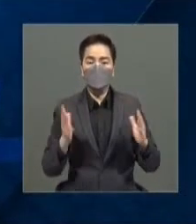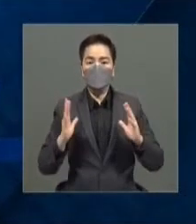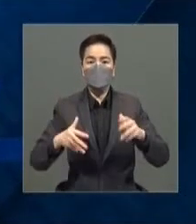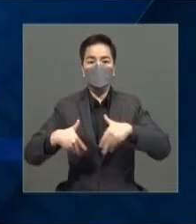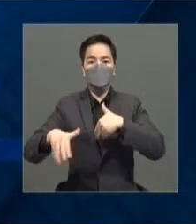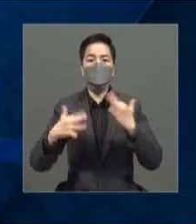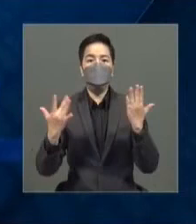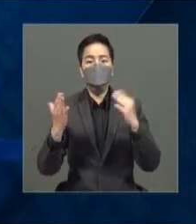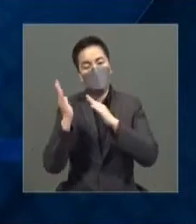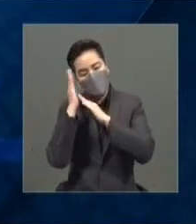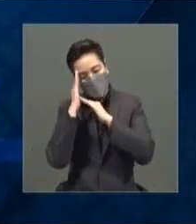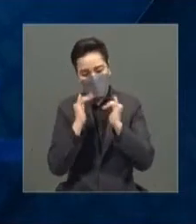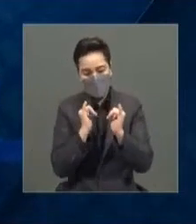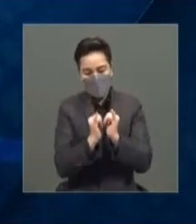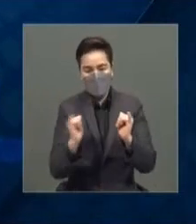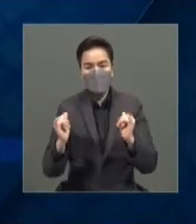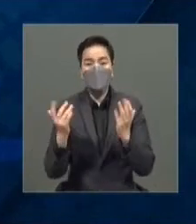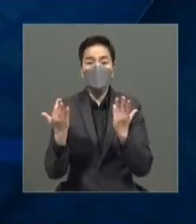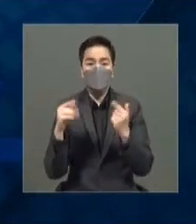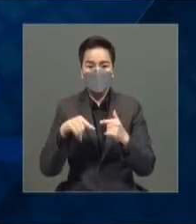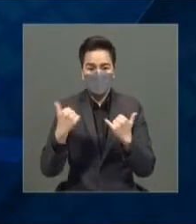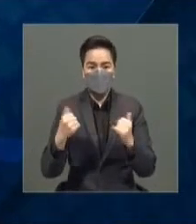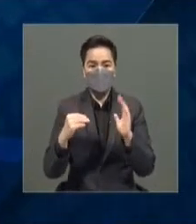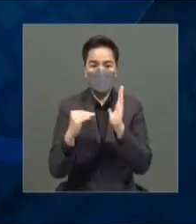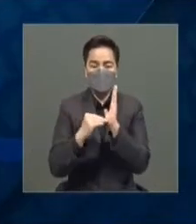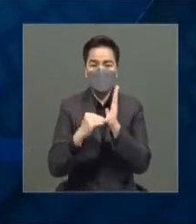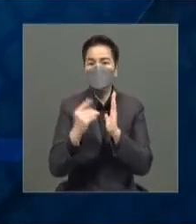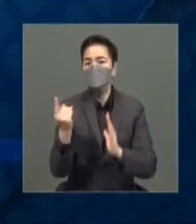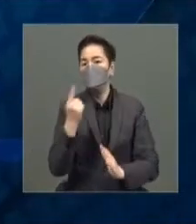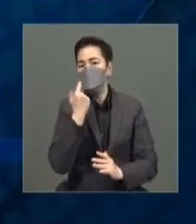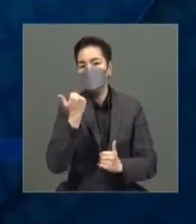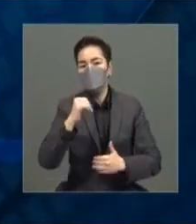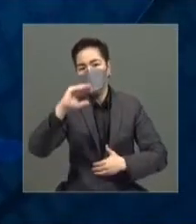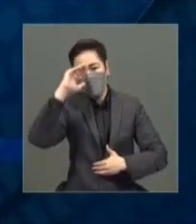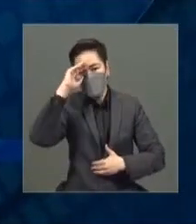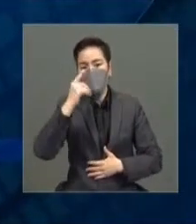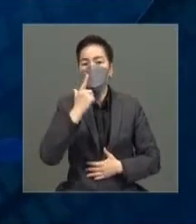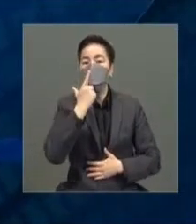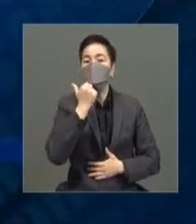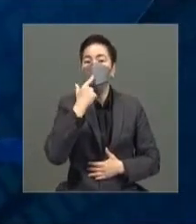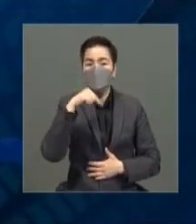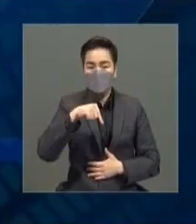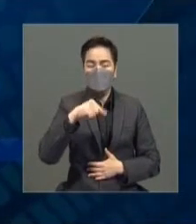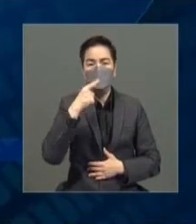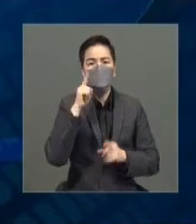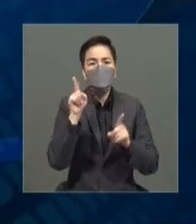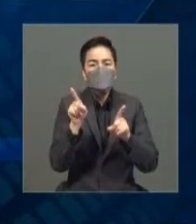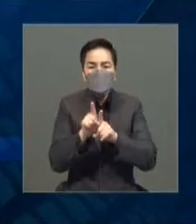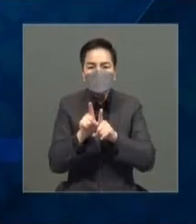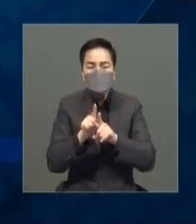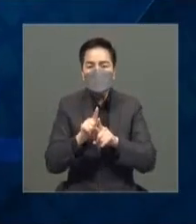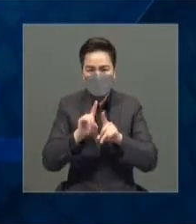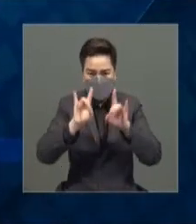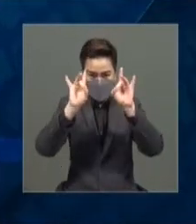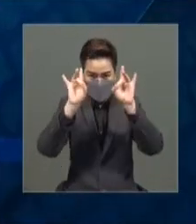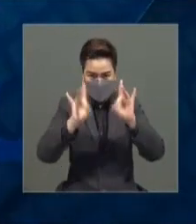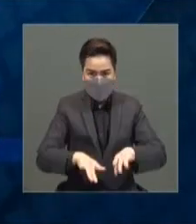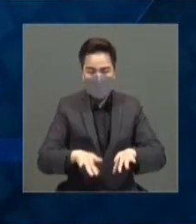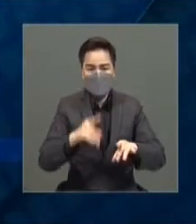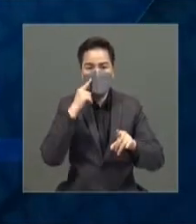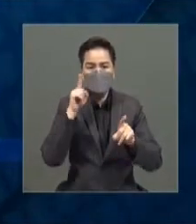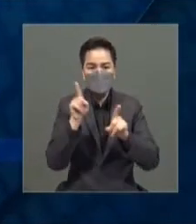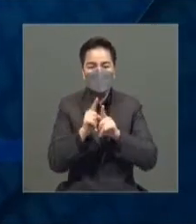องประชาชนรอเตียงเนี่ยค่ะวันนี้กทม.รายงานว่าผู้ป่วยสีแดงซึ่งถือได้ว่ามีอาการรุนแร